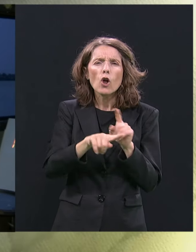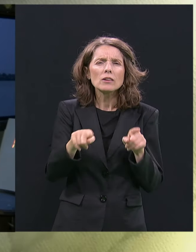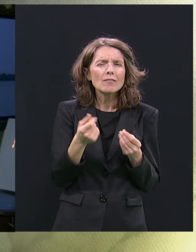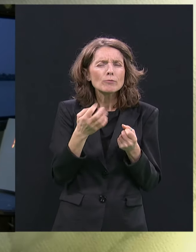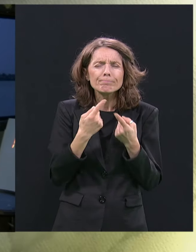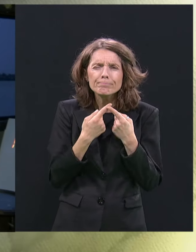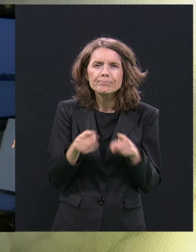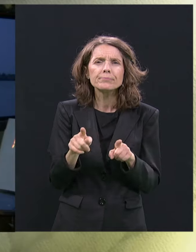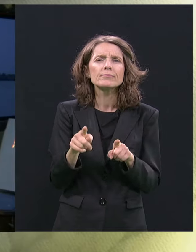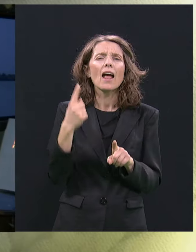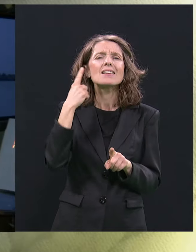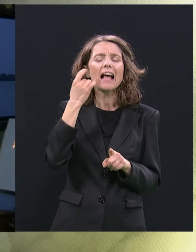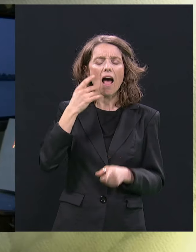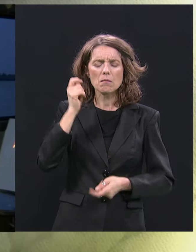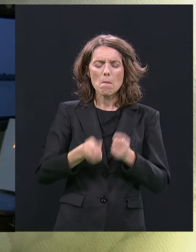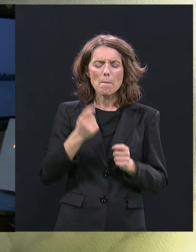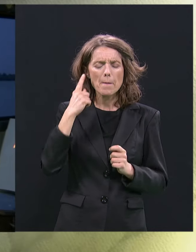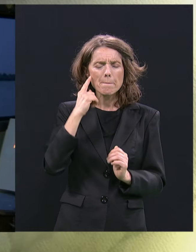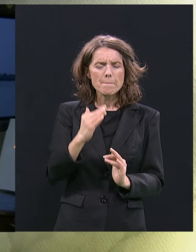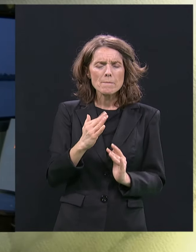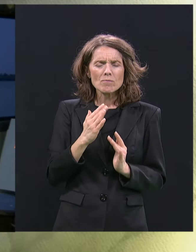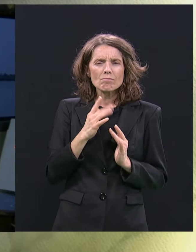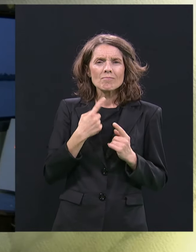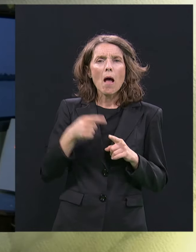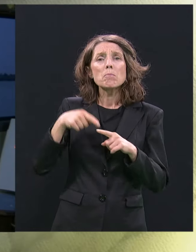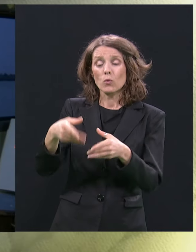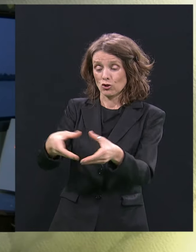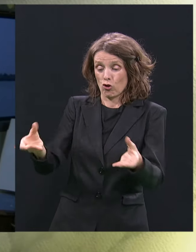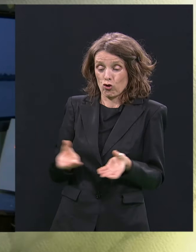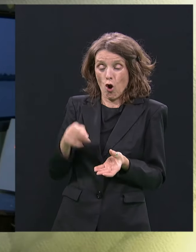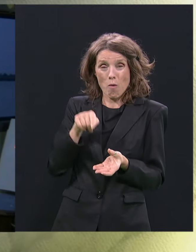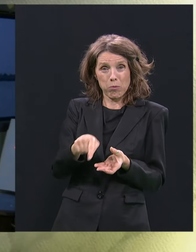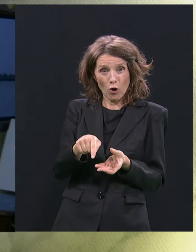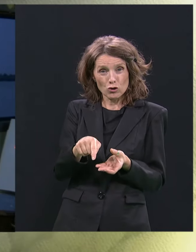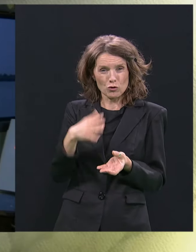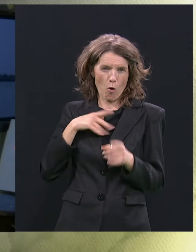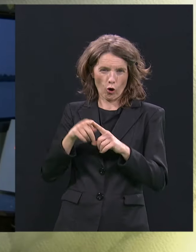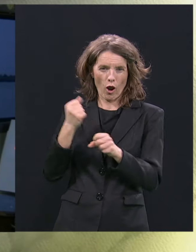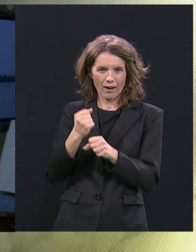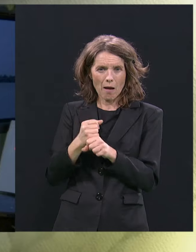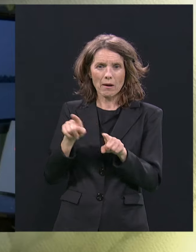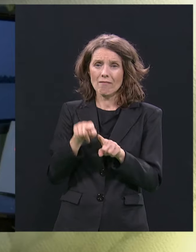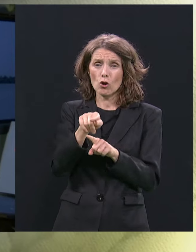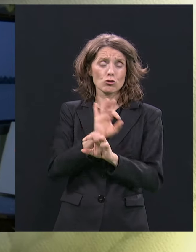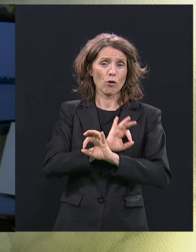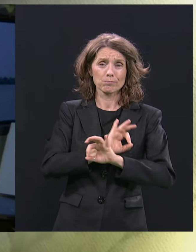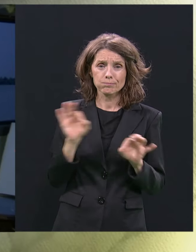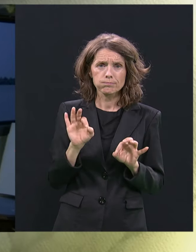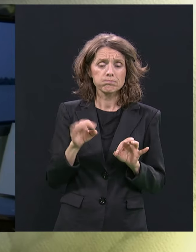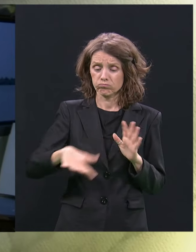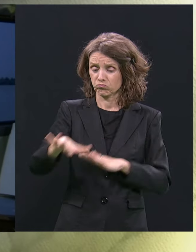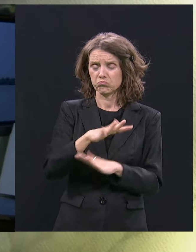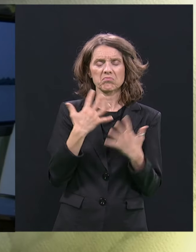zvuk, sustain. Doboš koji je pravio moj kolega je takođe fantastičan. Desetka